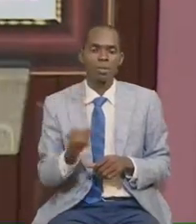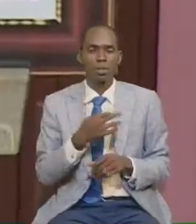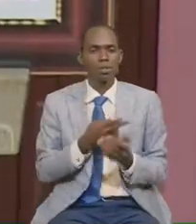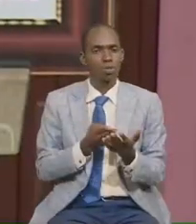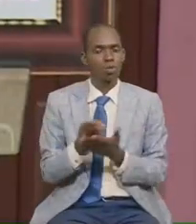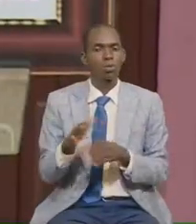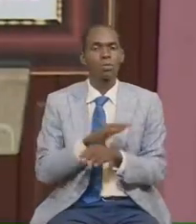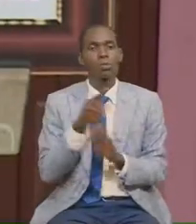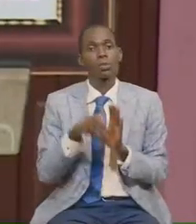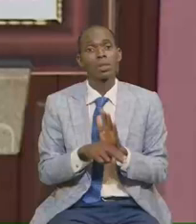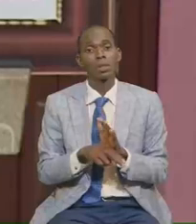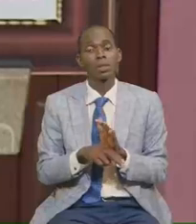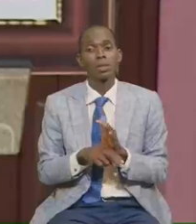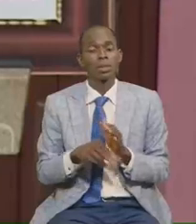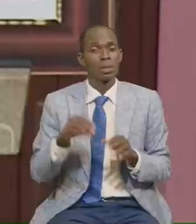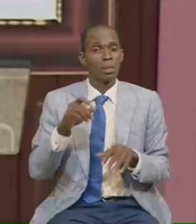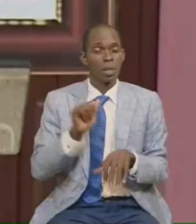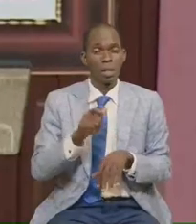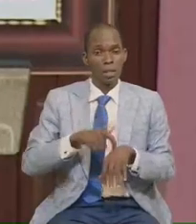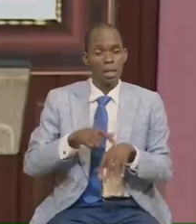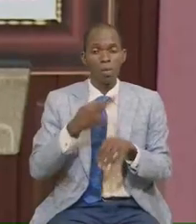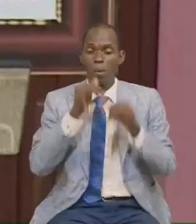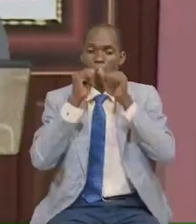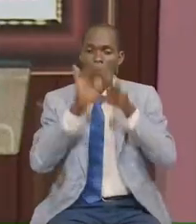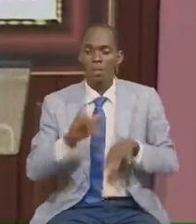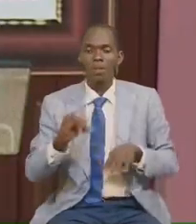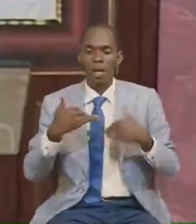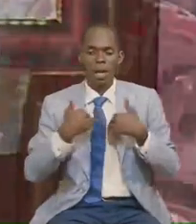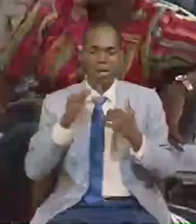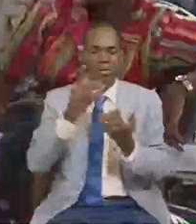L'heure de la bénédiction est venue pour toi.